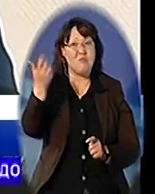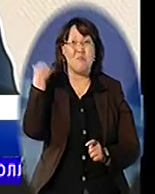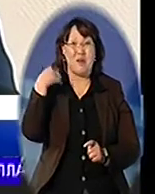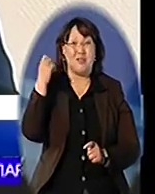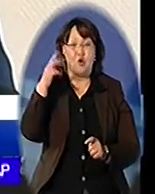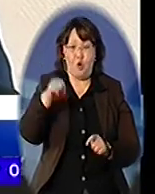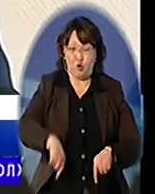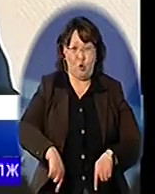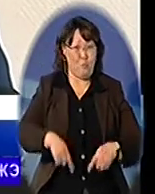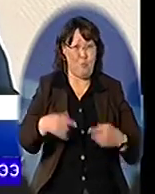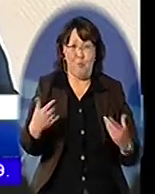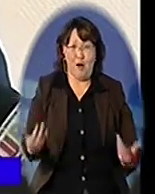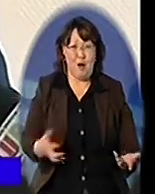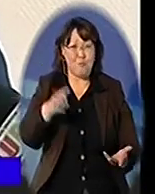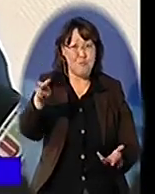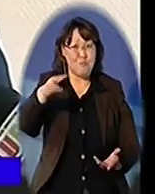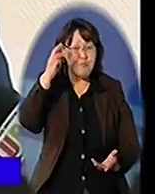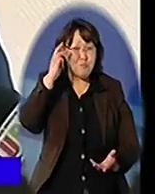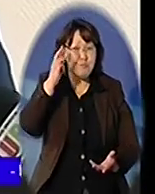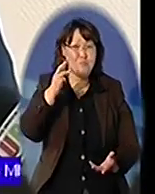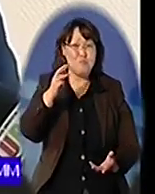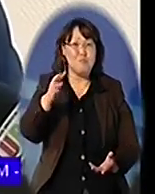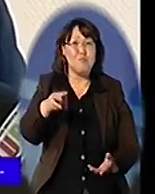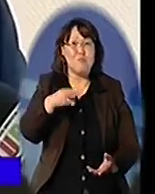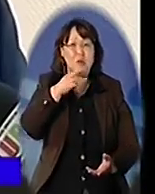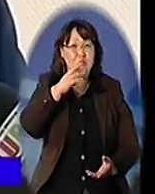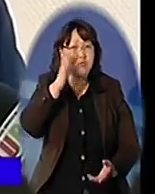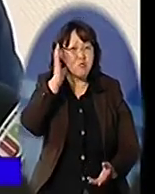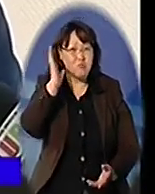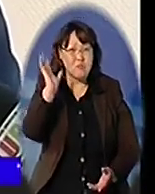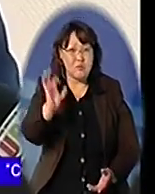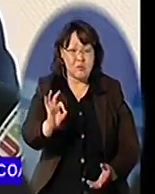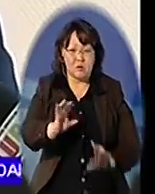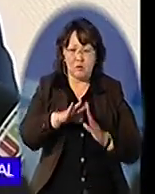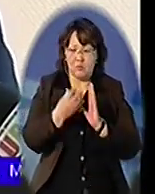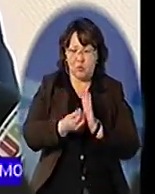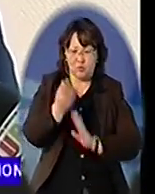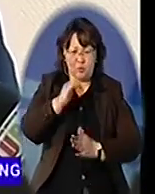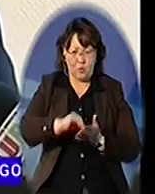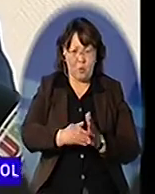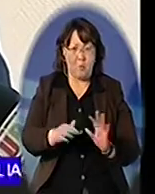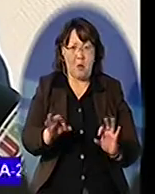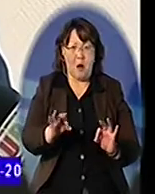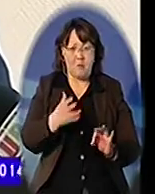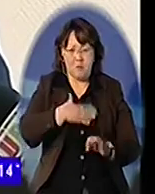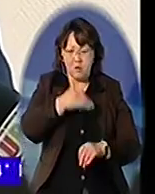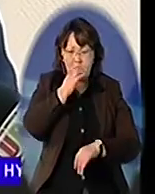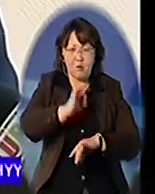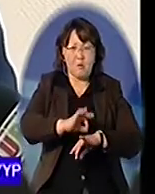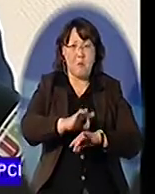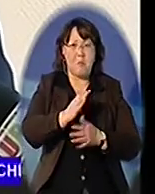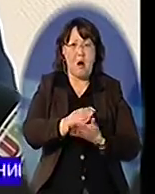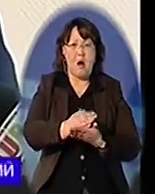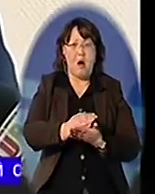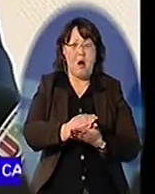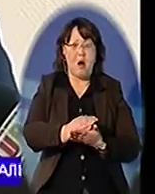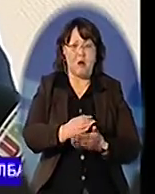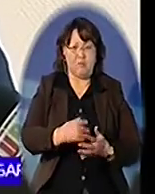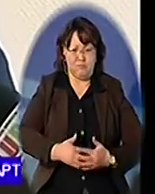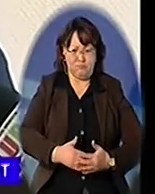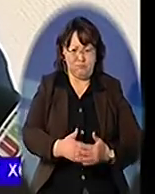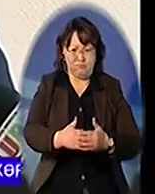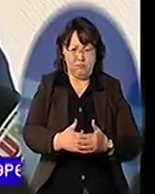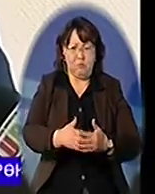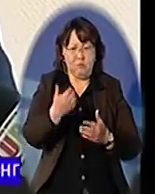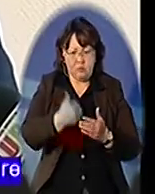талын ойлголт байхгүй. Тэрнээсээ болоод гэр бүлөө төлөвлөлдгүү ямар нэгэн архаг өвчтэй байхдаа жирэмсэлдэг юм уу, аль эсвэл өөрийгөө эрүүл